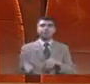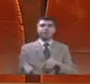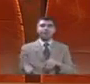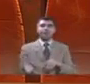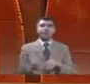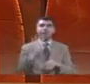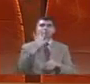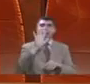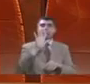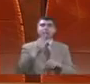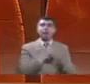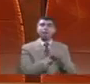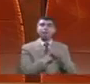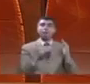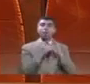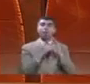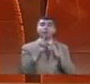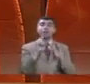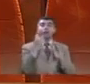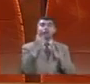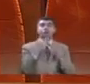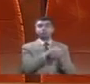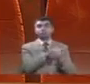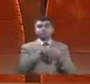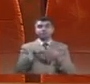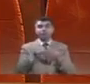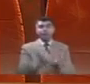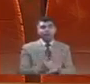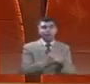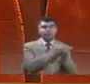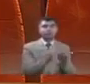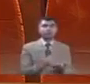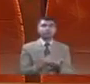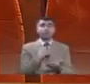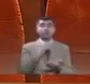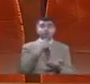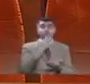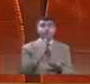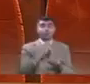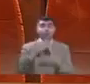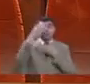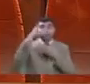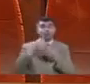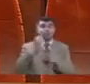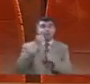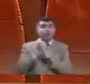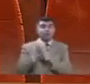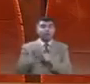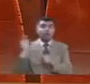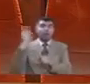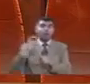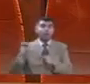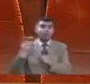الدرهم. هذا جانب. الجانب الثاني هو الرغبة والإرادة ديال المغاربة ديالنا في الخارج خدمة المناطق